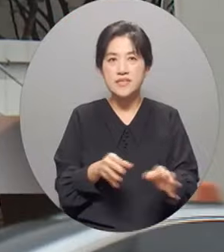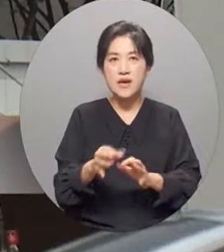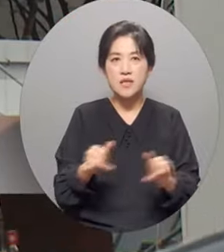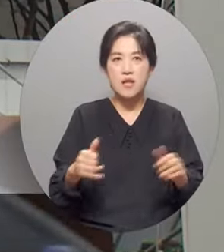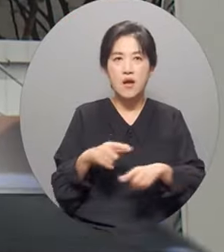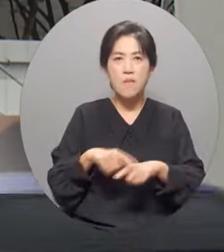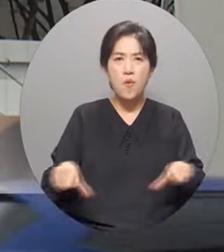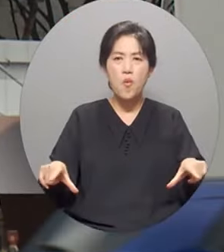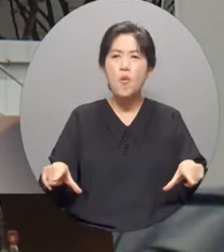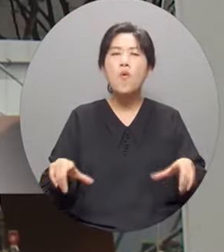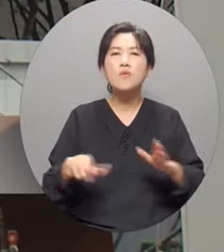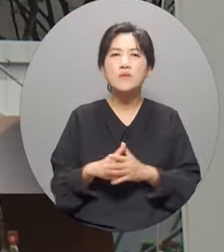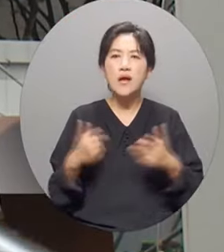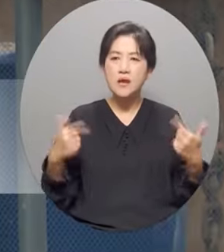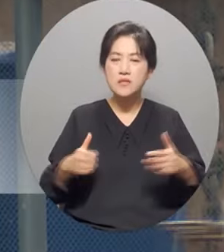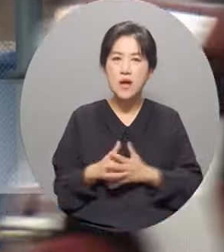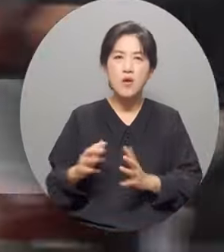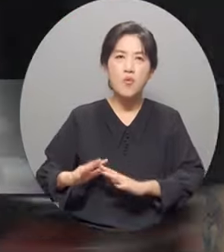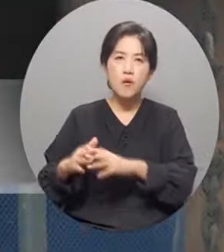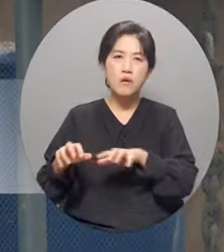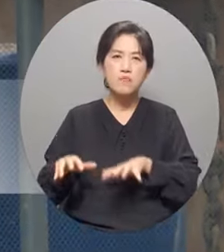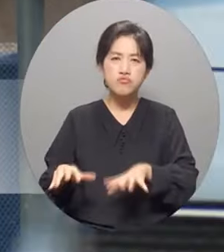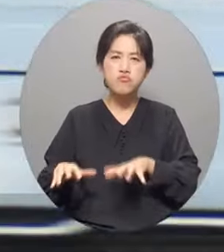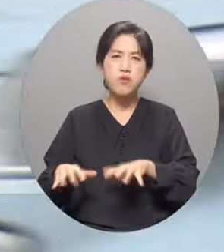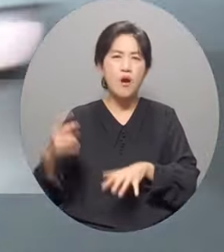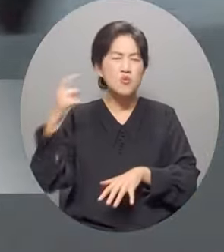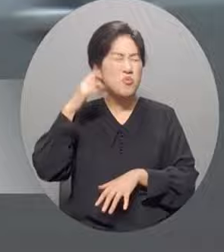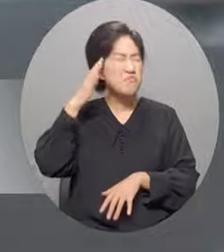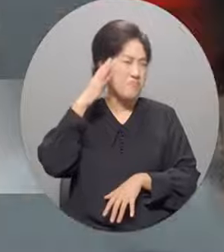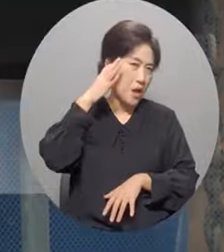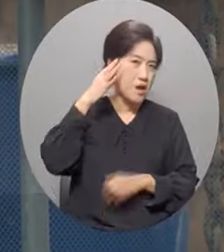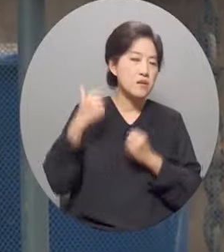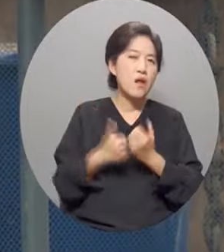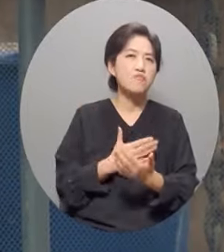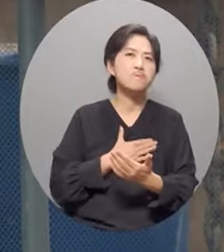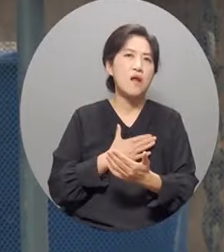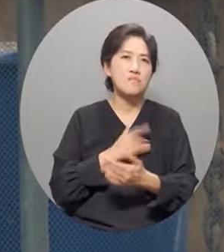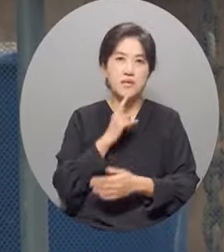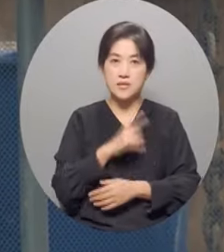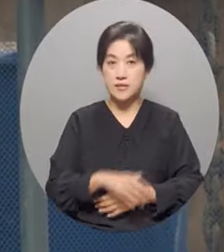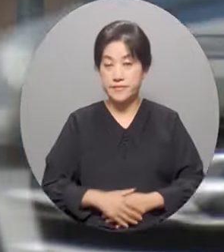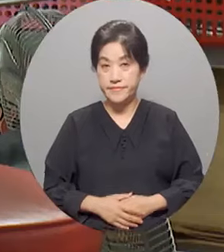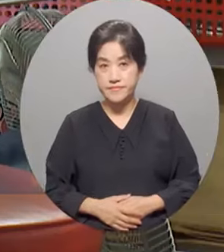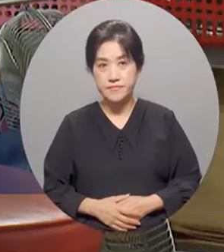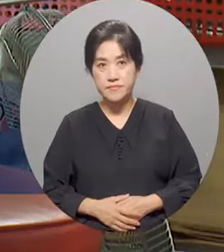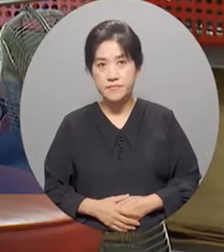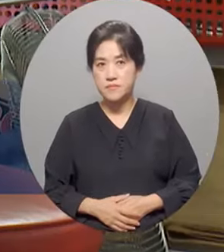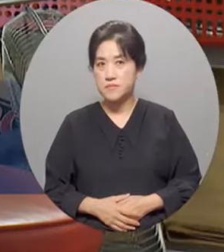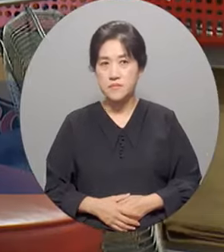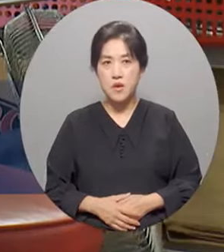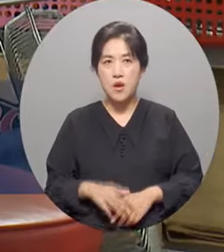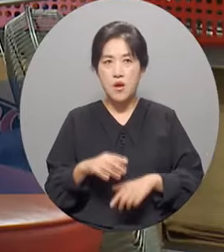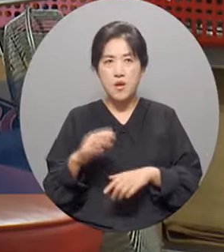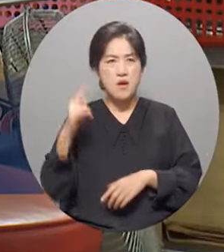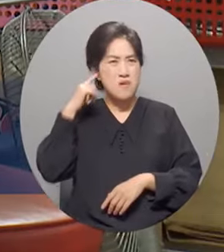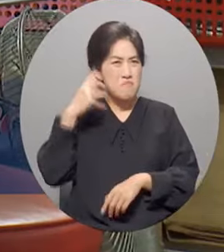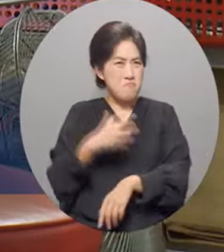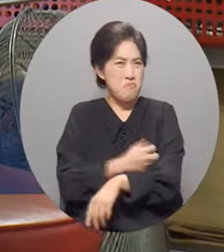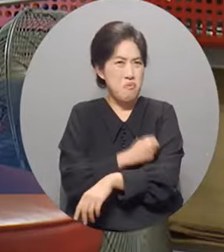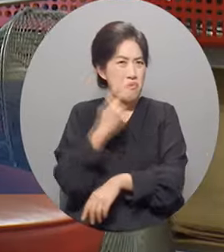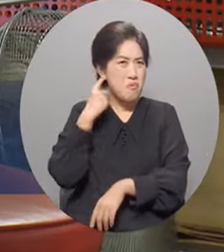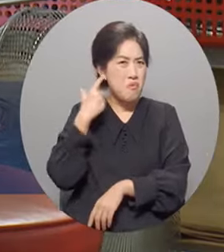평소에도 공사로 인한 진동과 소음이 심했다면 불안을 호소했습니다 음은 평소에 들리는게이